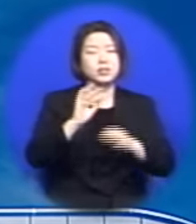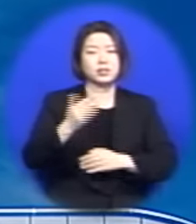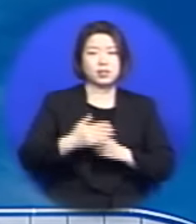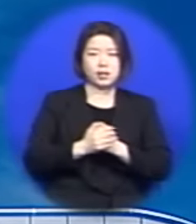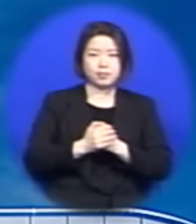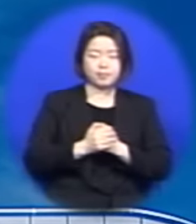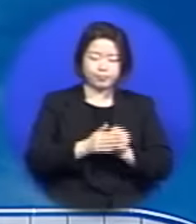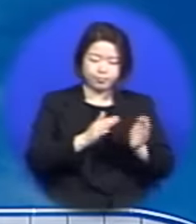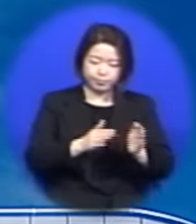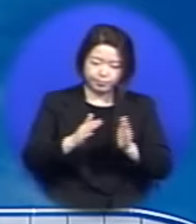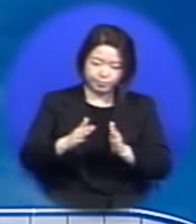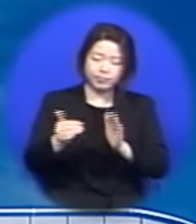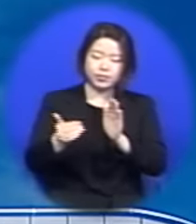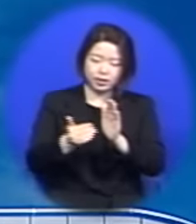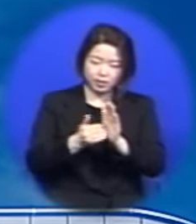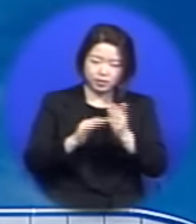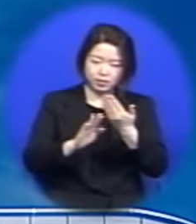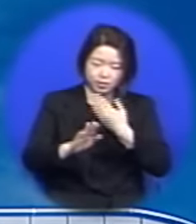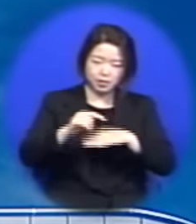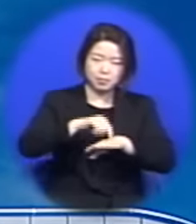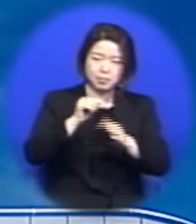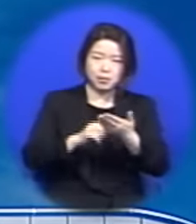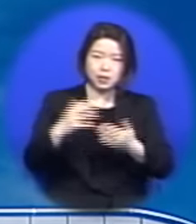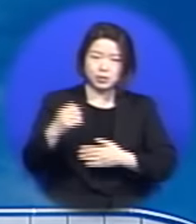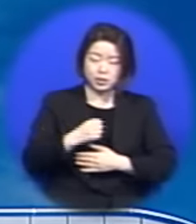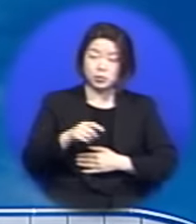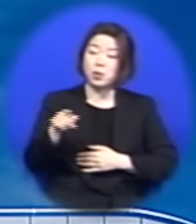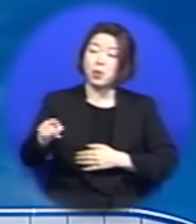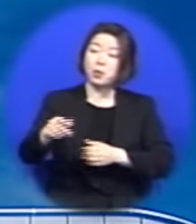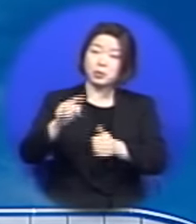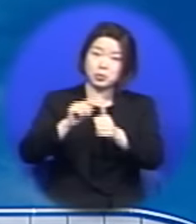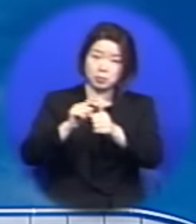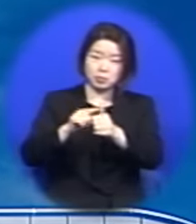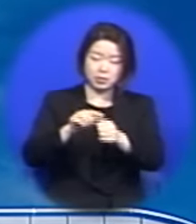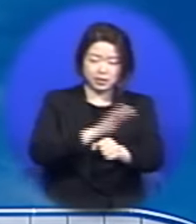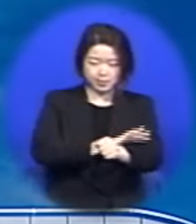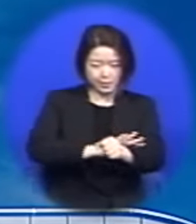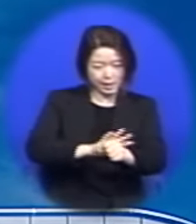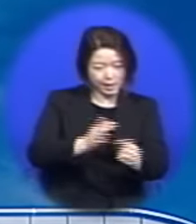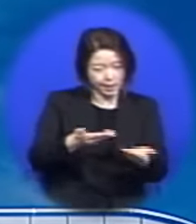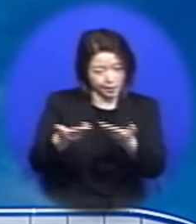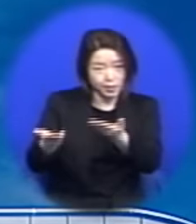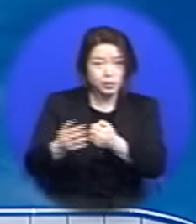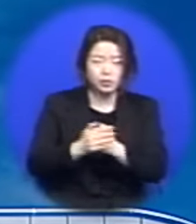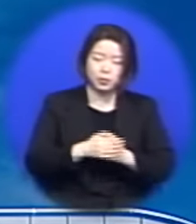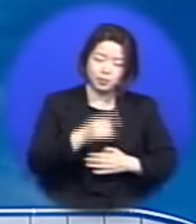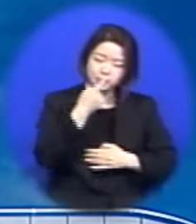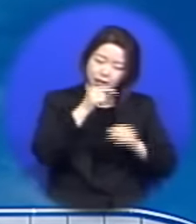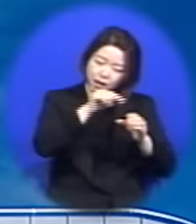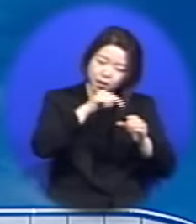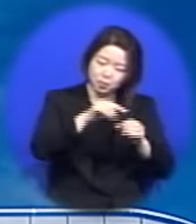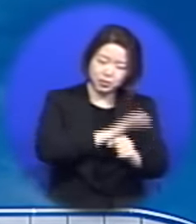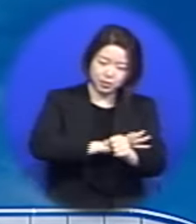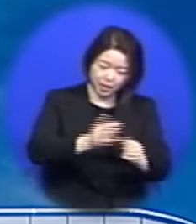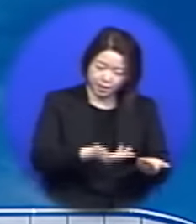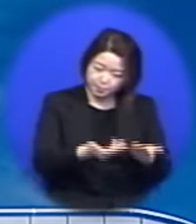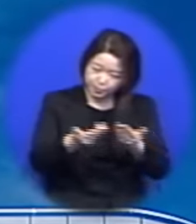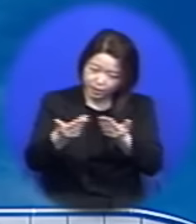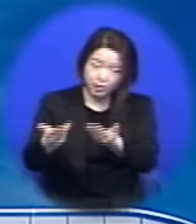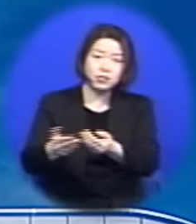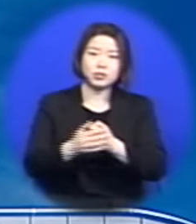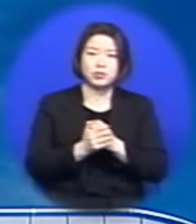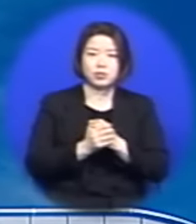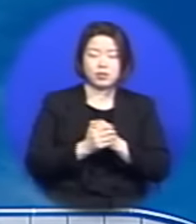마음으로 들어가서 그분을 다시 잘대 드리고 또 커피도 타서 드리고 그래서 기분 좋게 가셨다는